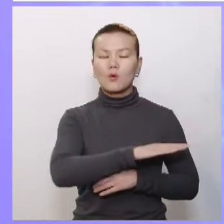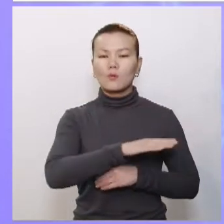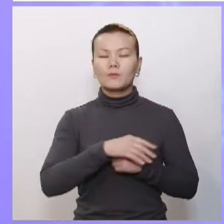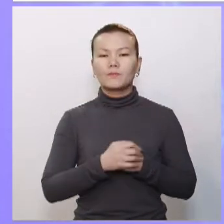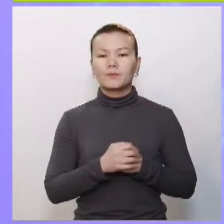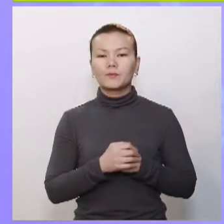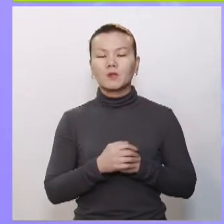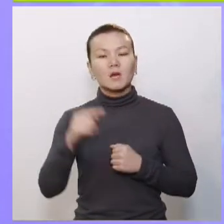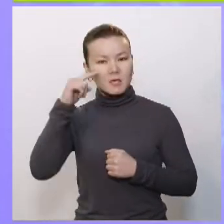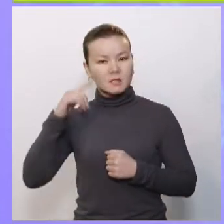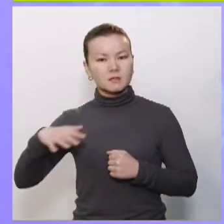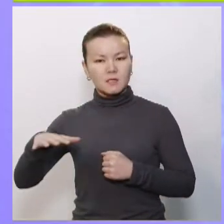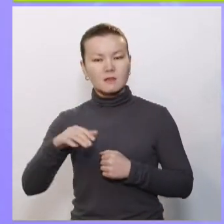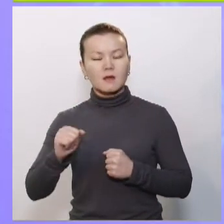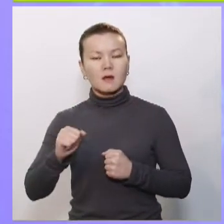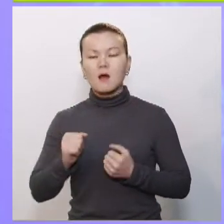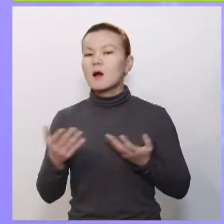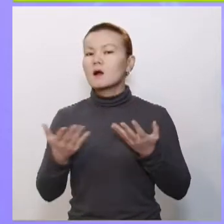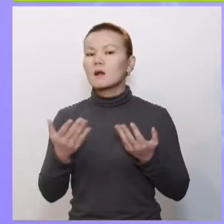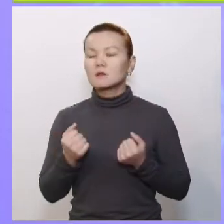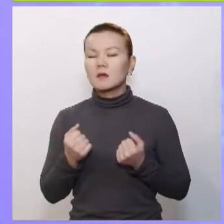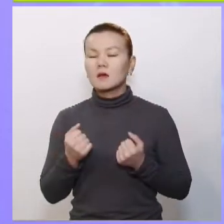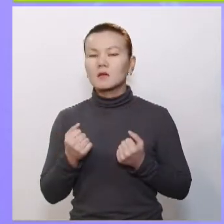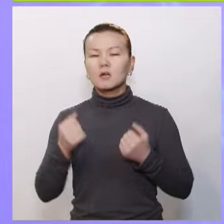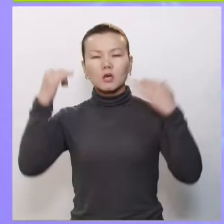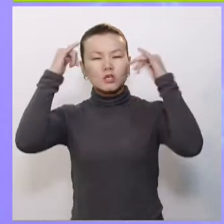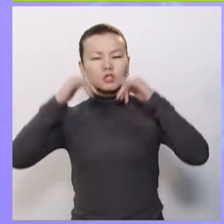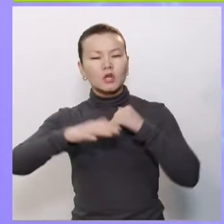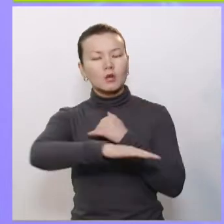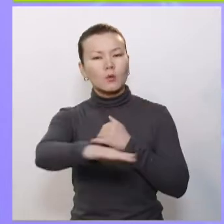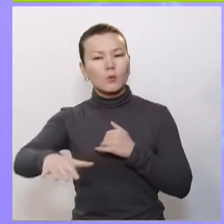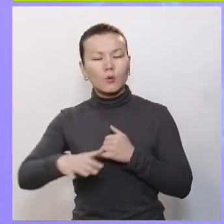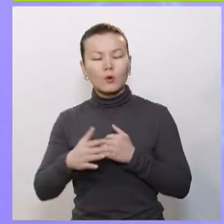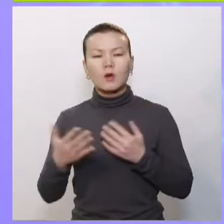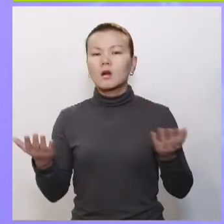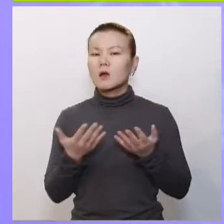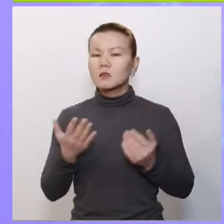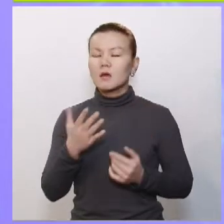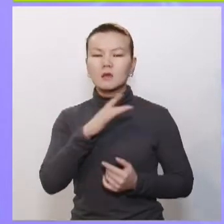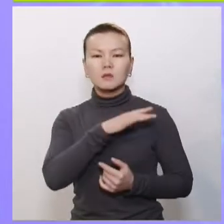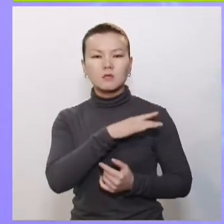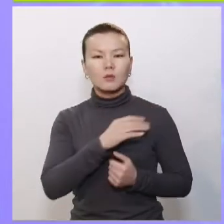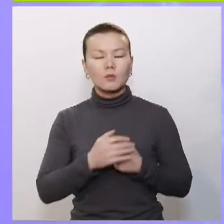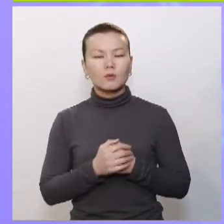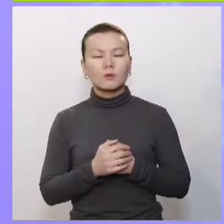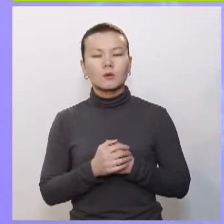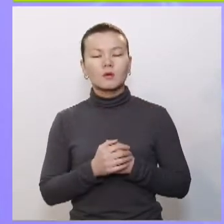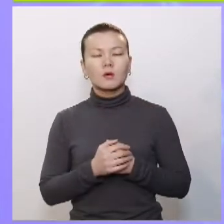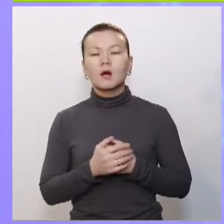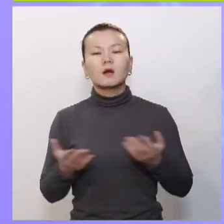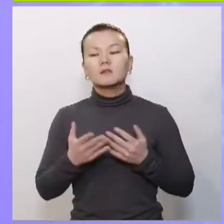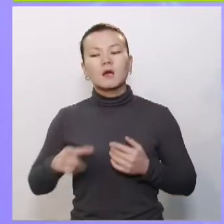Эстегиле. Кыргызстанда кандай жайлоолор, кандай көлдөр, кандай дарыялар бар?